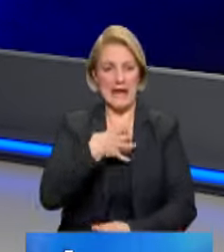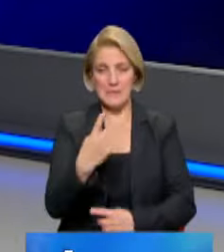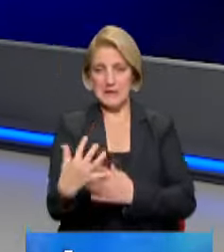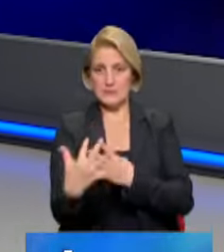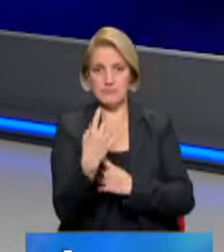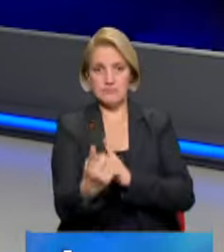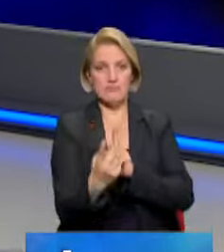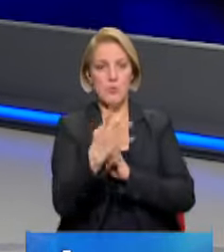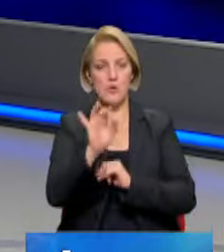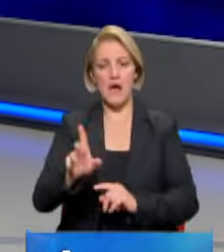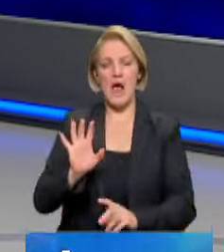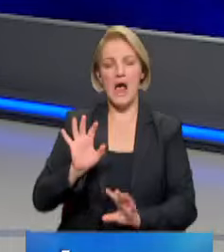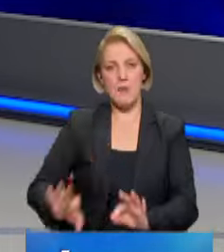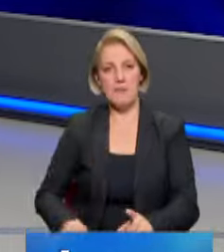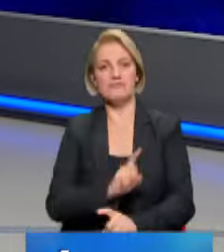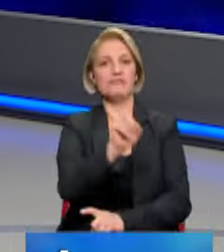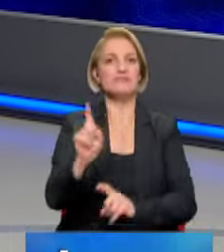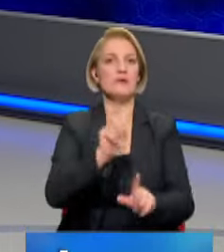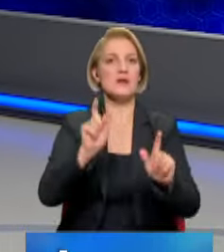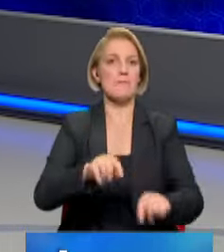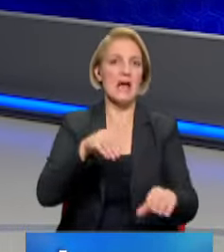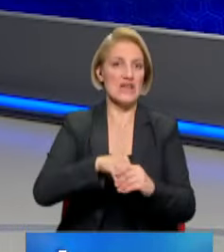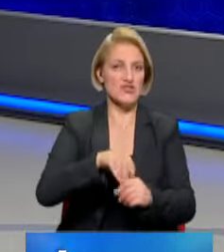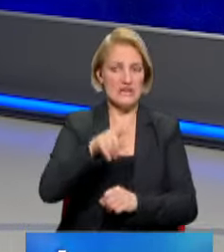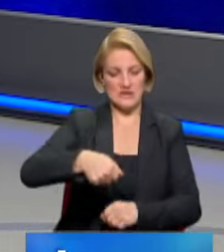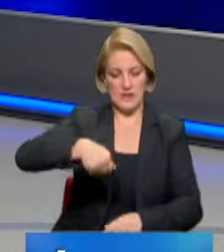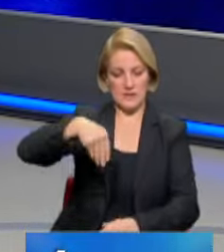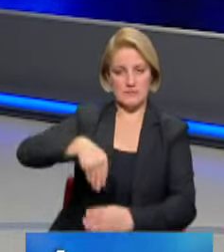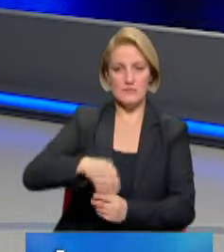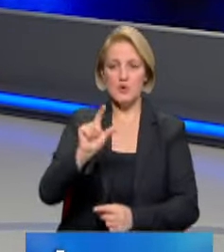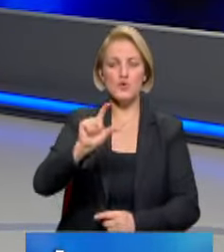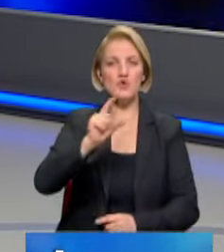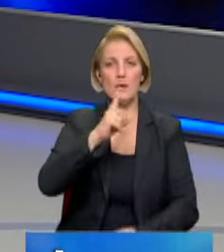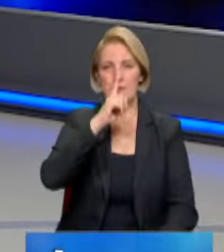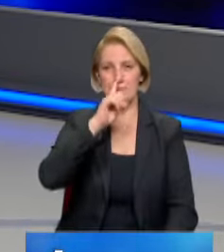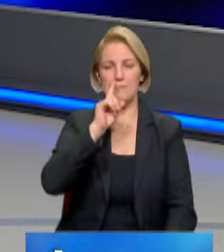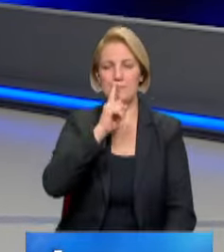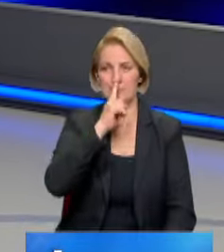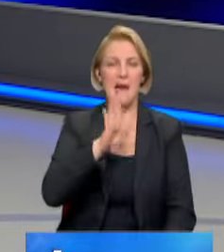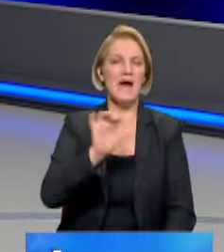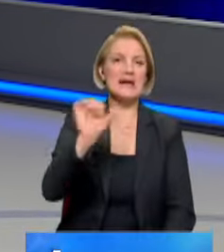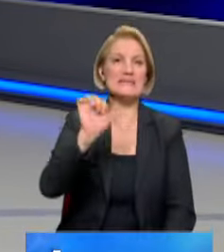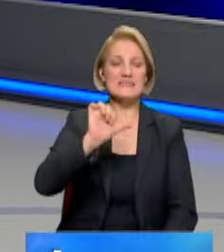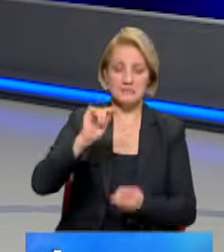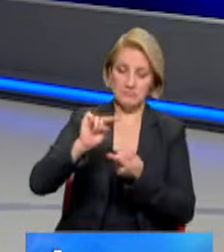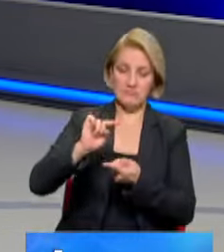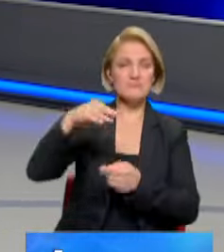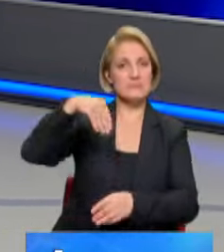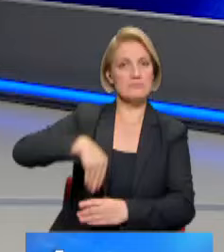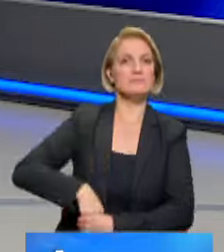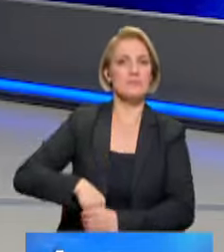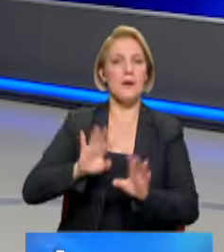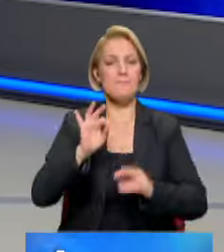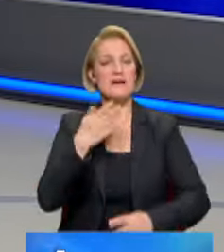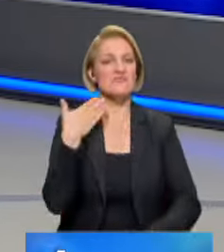saldıran olursa en azından caydırıcı olsun diye çantalarını alıp küçük biber gazını koyup öyle sokağa çıkabiliyorlar. Ve